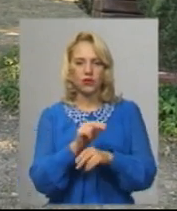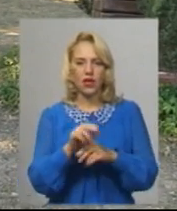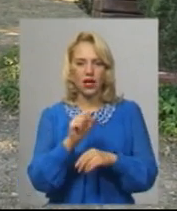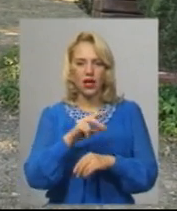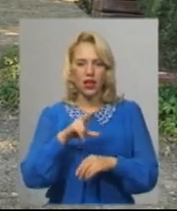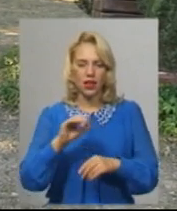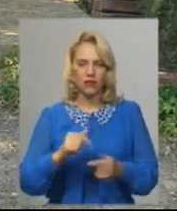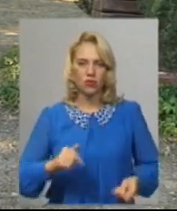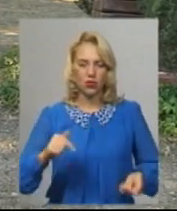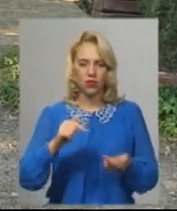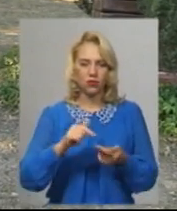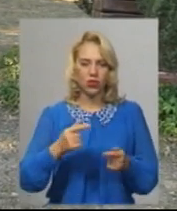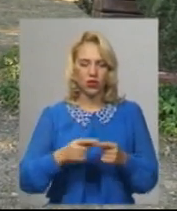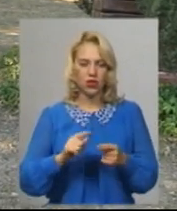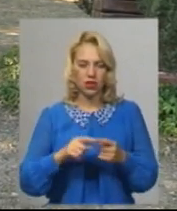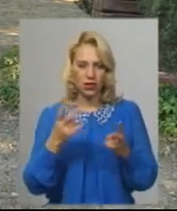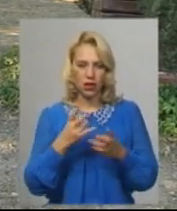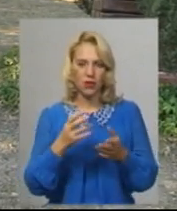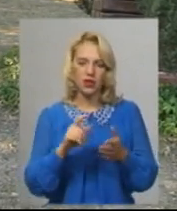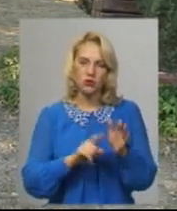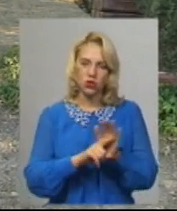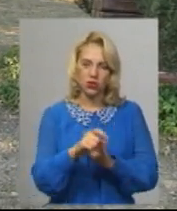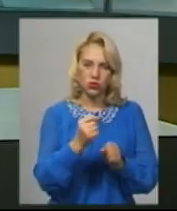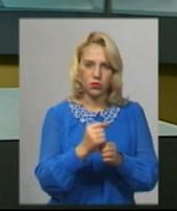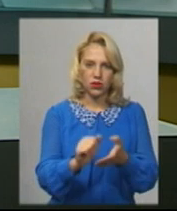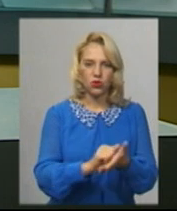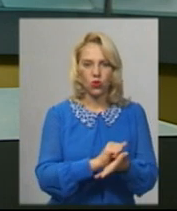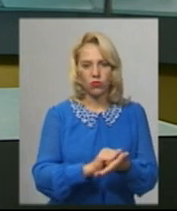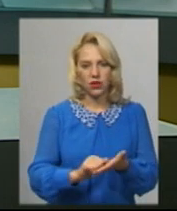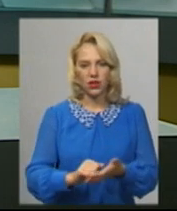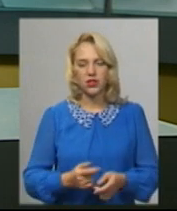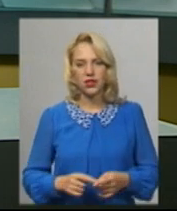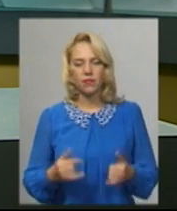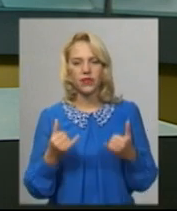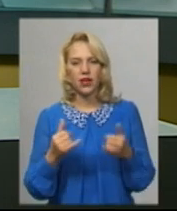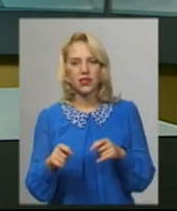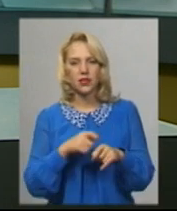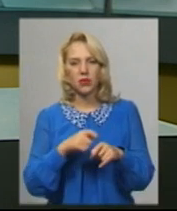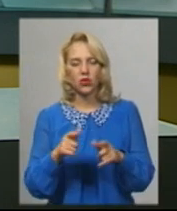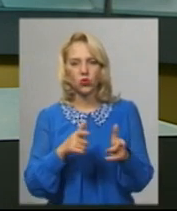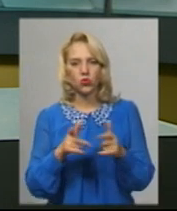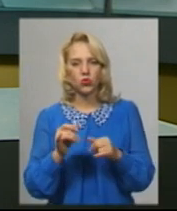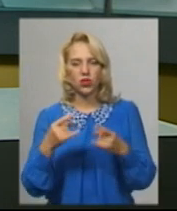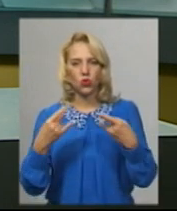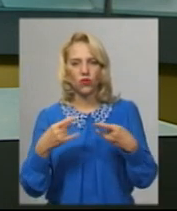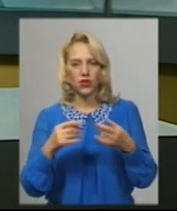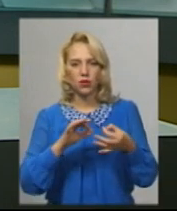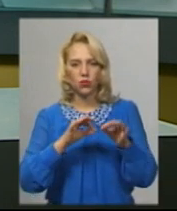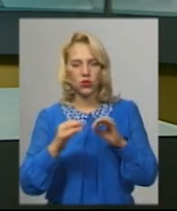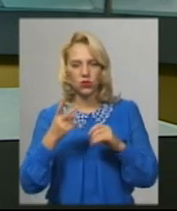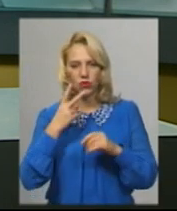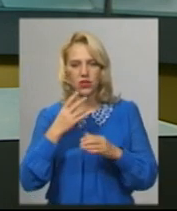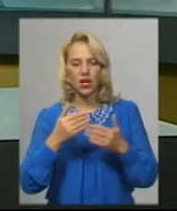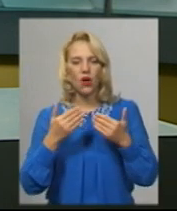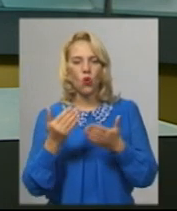але відповідно замкнуте коло, це треба з документацією проводити. Наразі матеріал готується до ефіру. Подробиці дивіться у